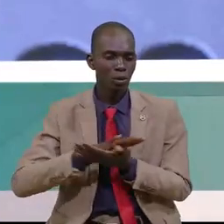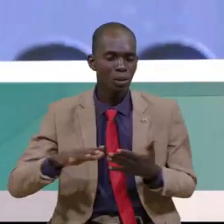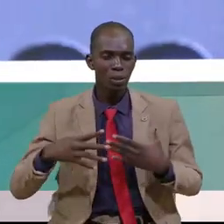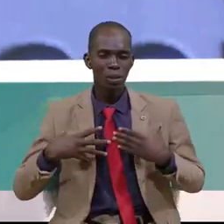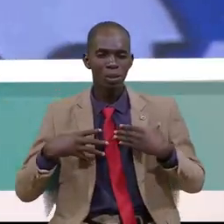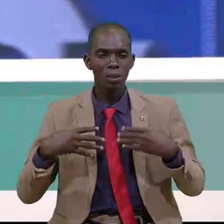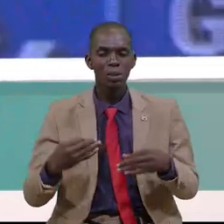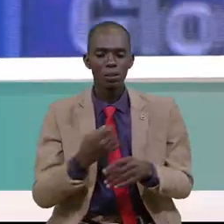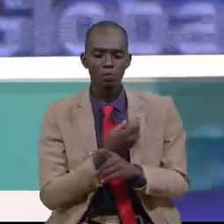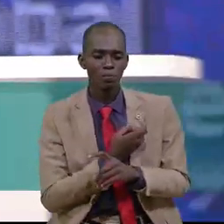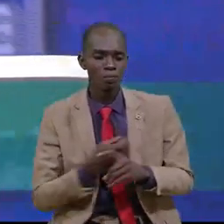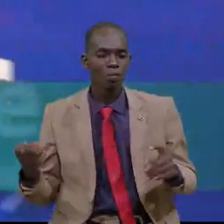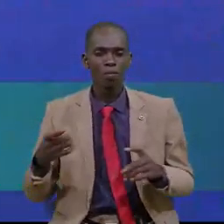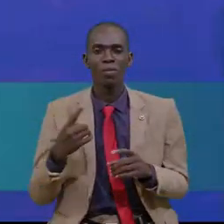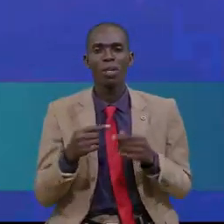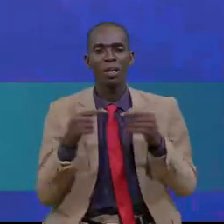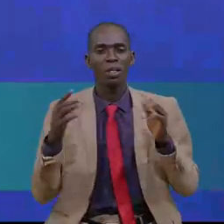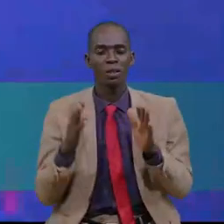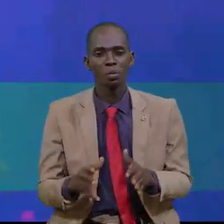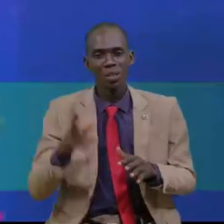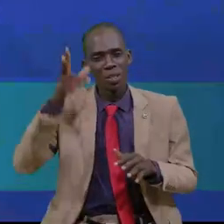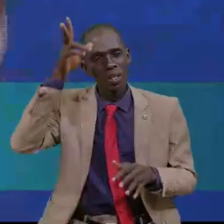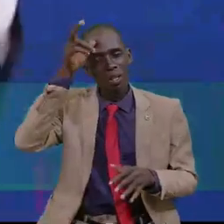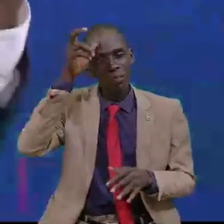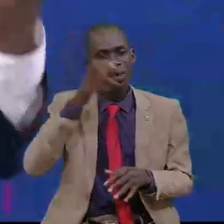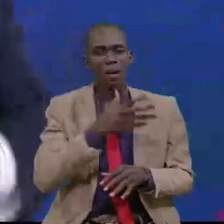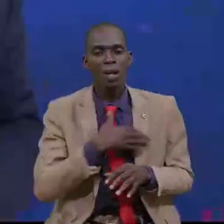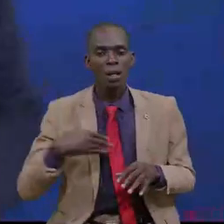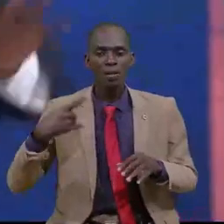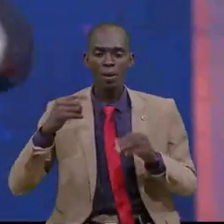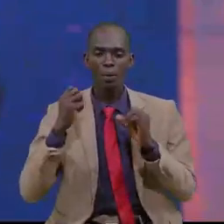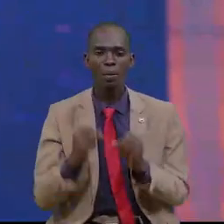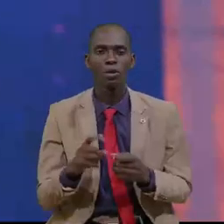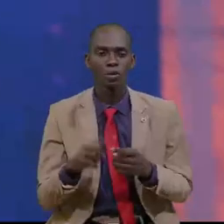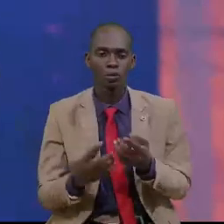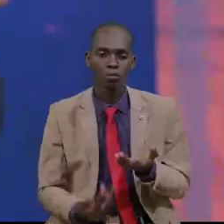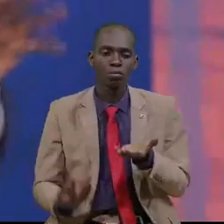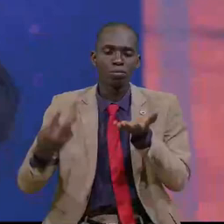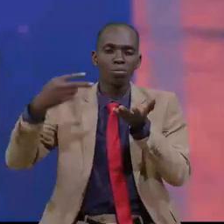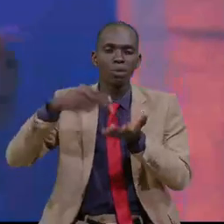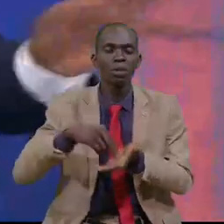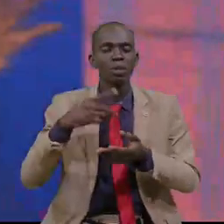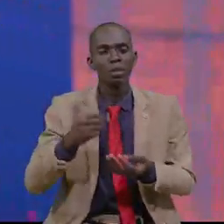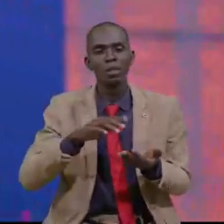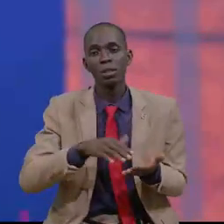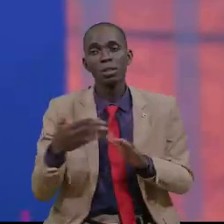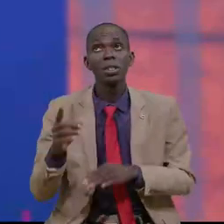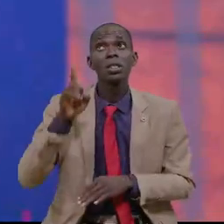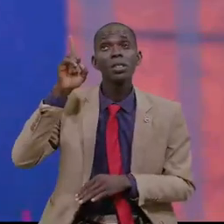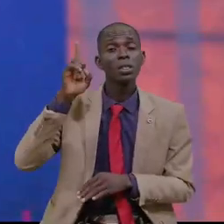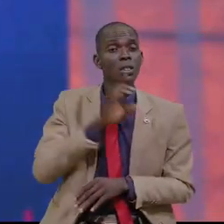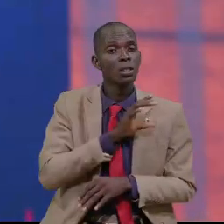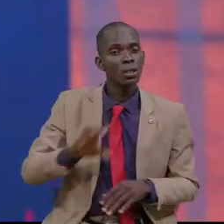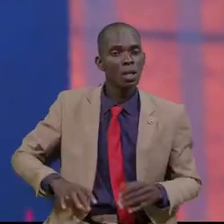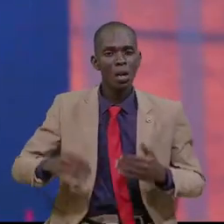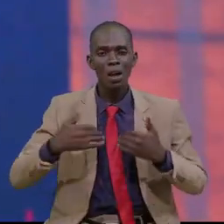la puissance de briser, détruire l'ennemi, le diable, la puissance même de ressusciter les morts. Il a la